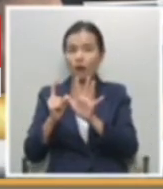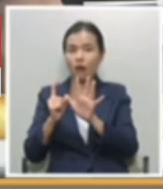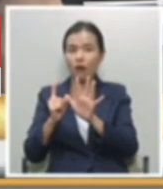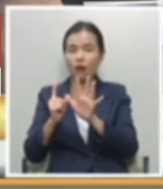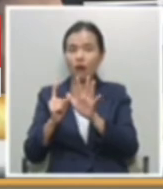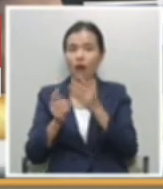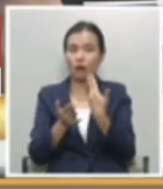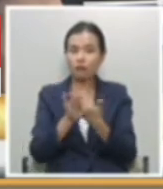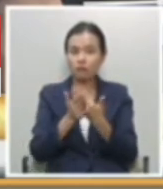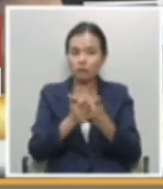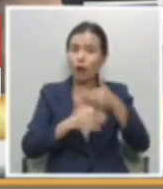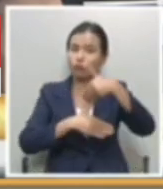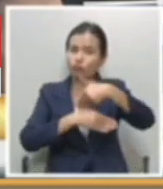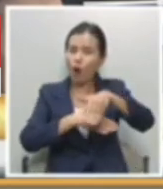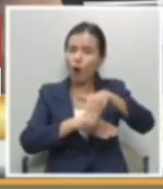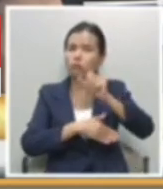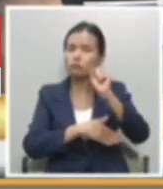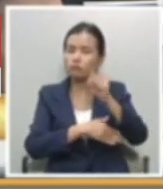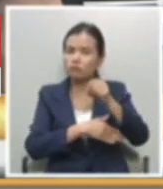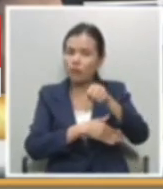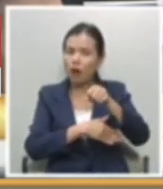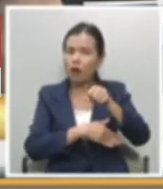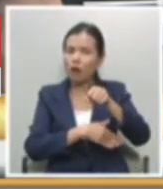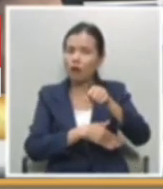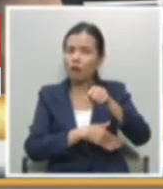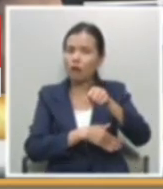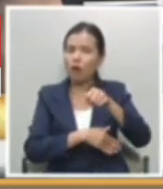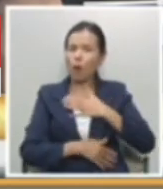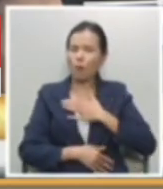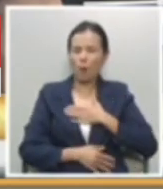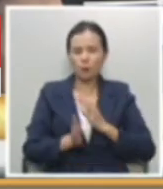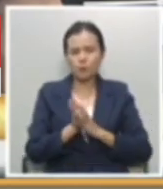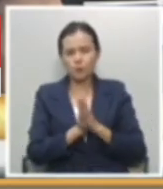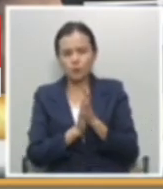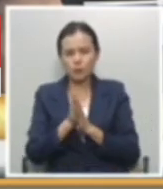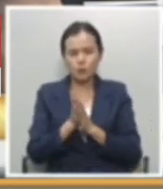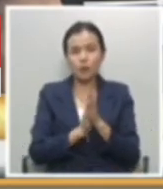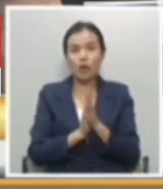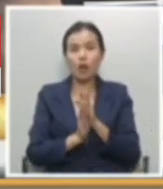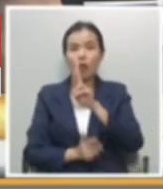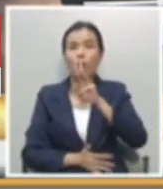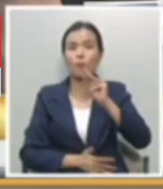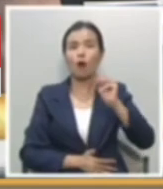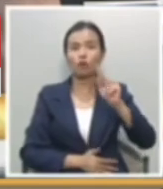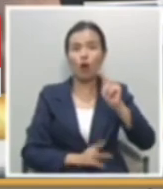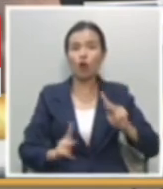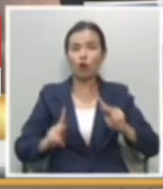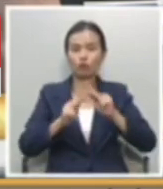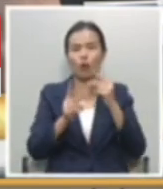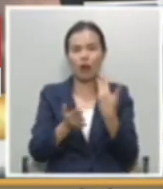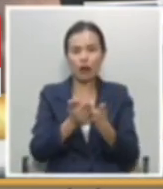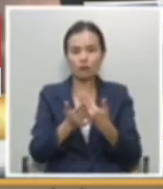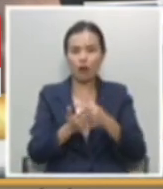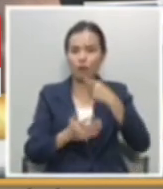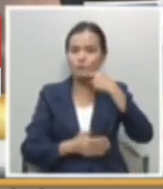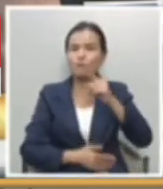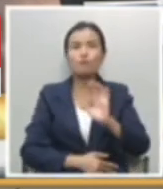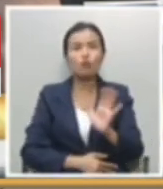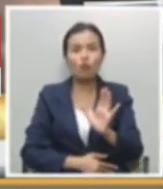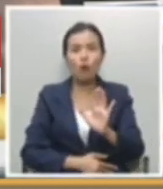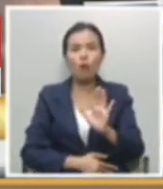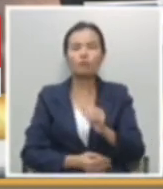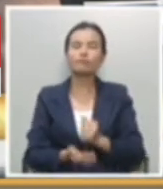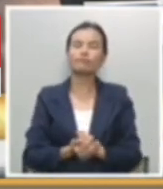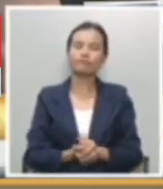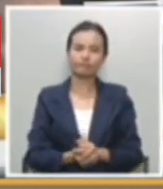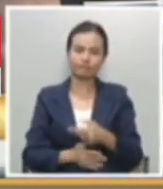งินนอกก็ประมาณใช่หรือไม่เมื่อสักครู่นี้ผมนั่งลุ้นให้ท่านรัฐมนตรีว่าการกระทรวงการคลังท่านก็ไม่ตอบท่านประธานที่เ